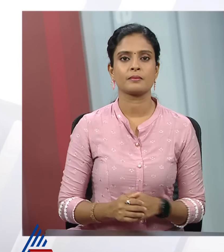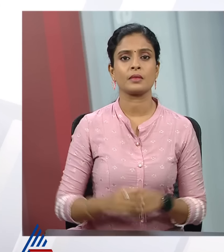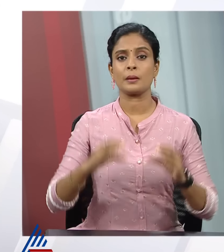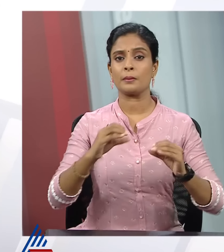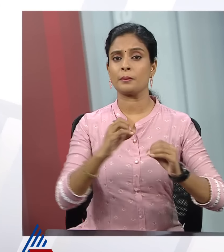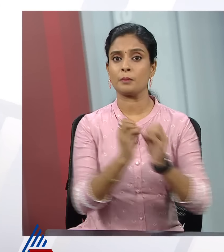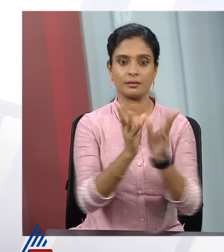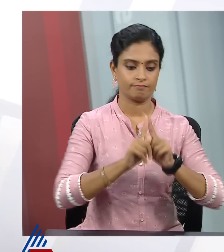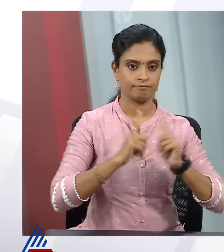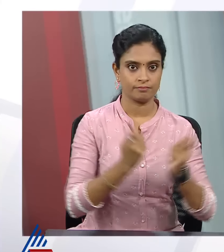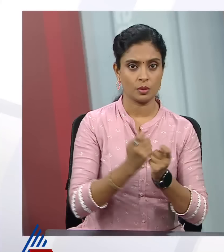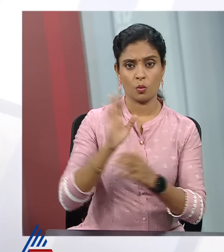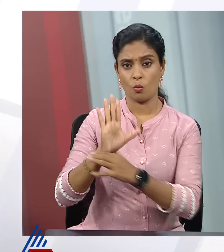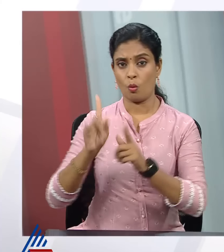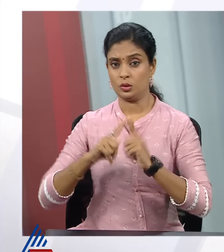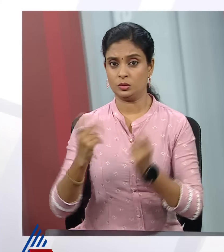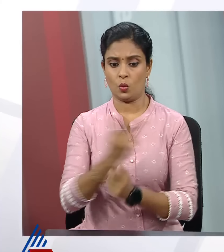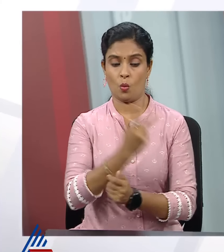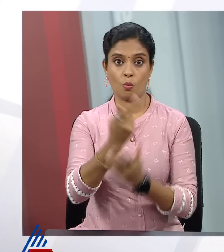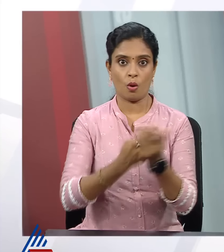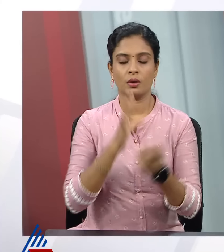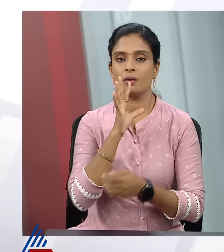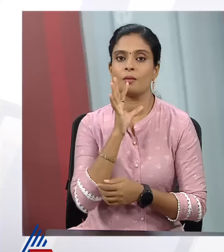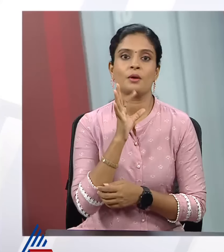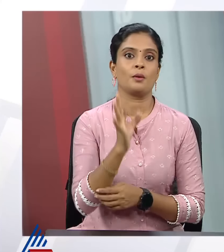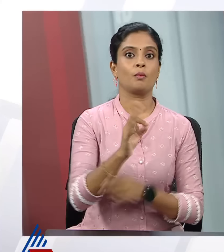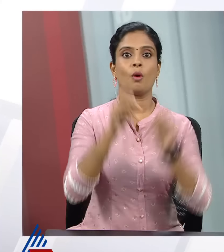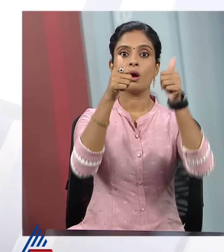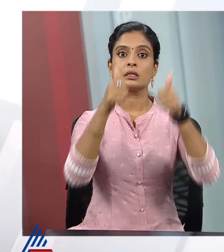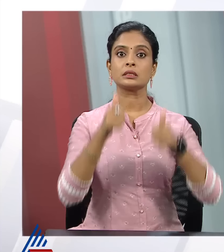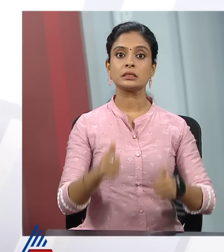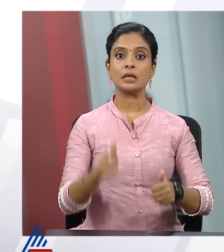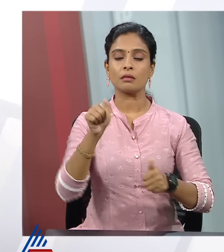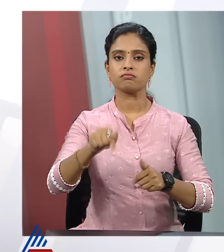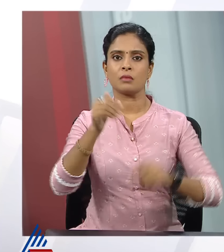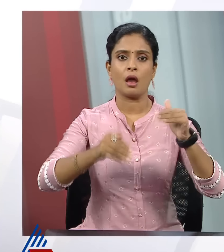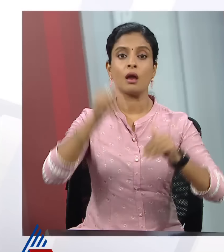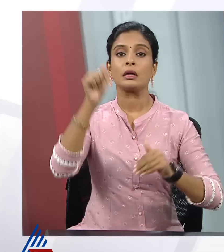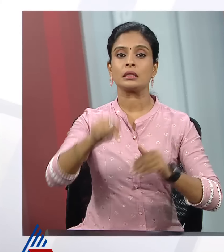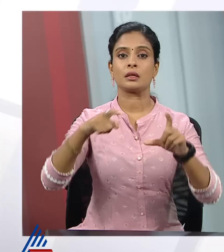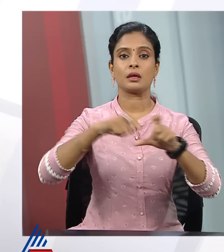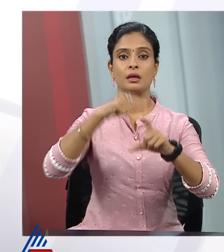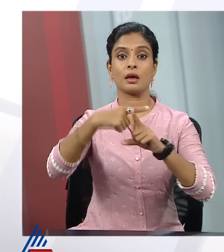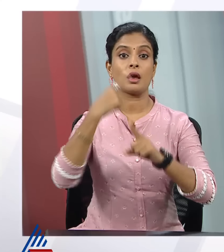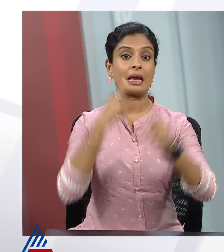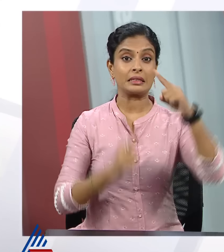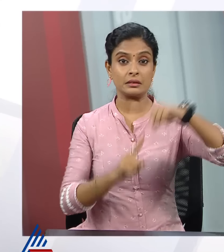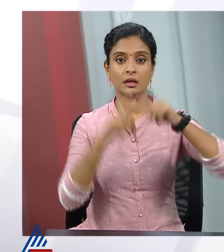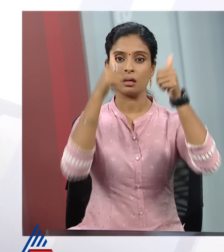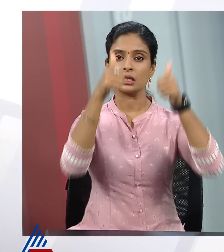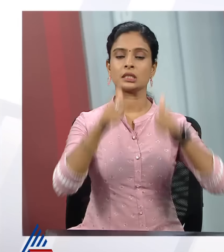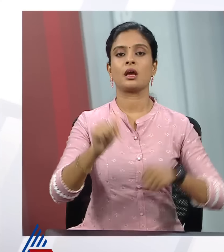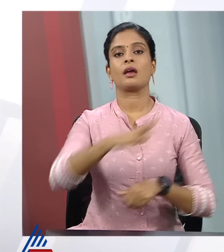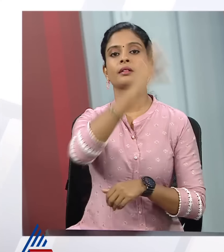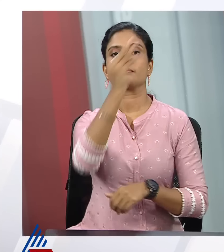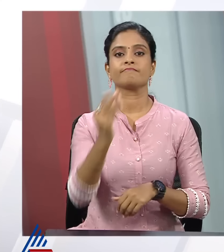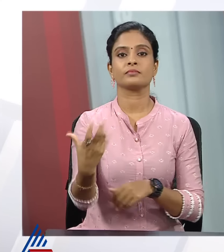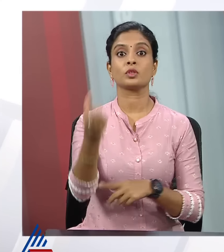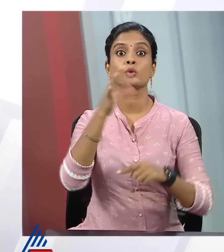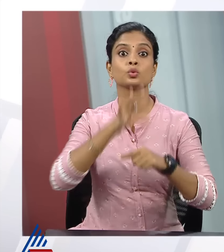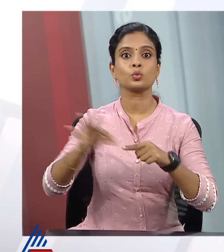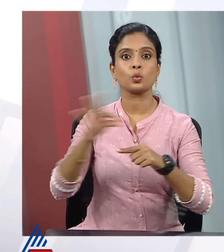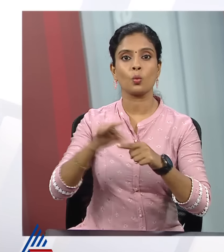ബിജെപിക്കും കോൺഗ്രസിനും ഒരുപോലെ നിർണായകമായ ഹരിയാന ജമ്മുകശ്മീർ തെരഞ്ഞെടുപ്പുകളുടെ എക്സിറ്റ് പോൾ ഫലങ്ങൾ ഇന്ന് വൈകിട്ട് വരാനിരിക്കുകയാണ്. ചൊവ്വാഴ്ചയാണ് വോട്ടെണ്ണൽ.